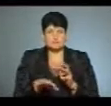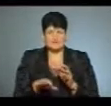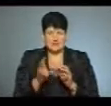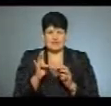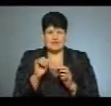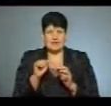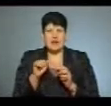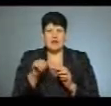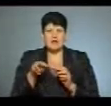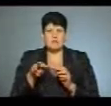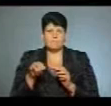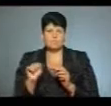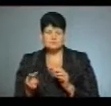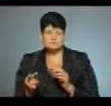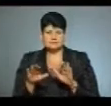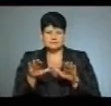осідають на поверхню